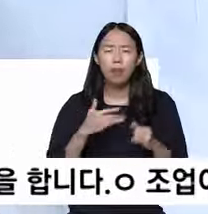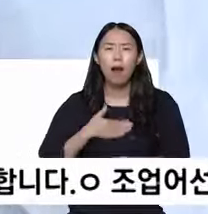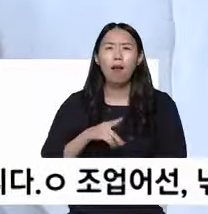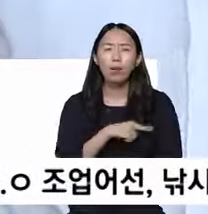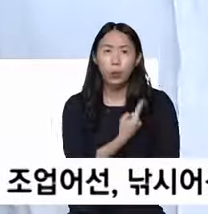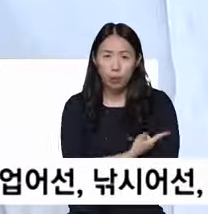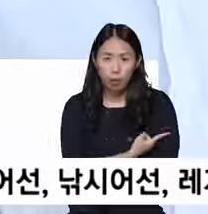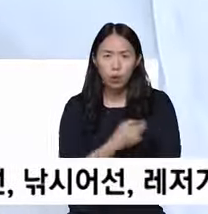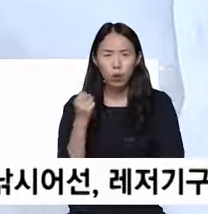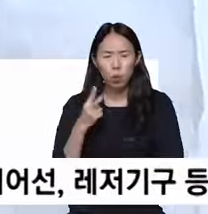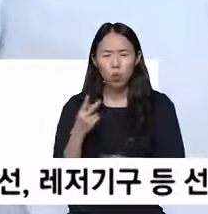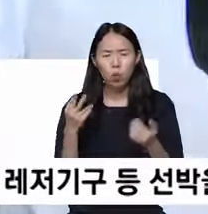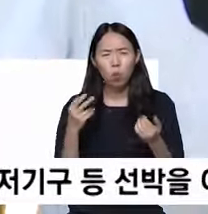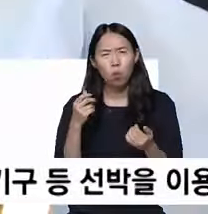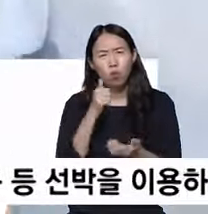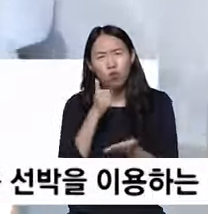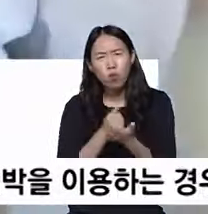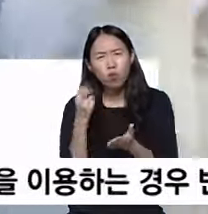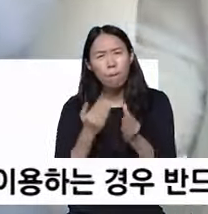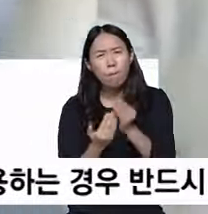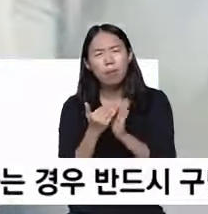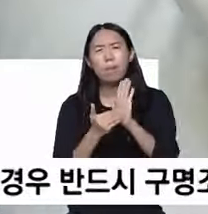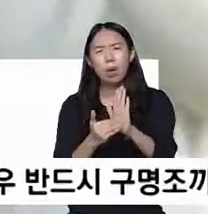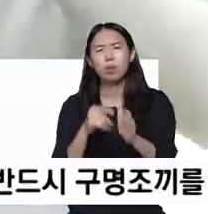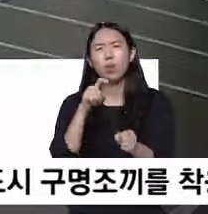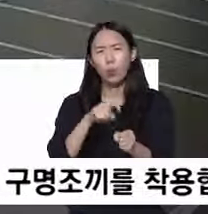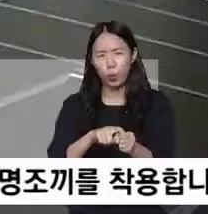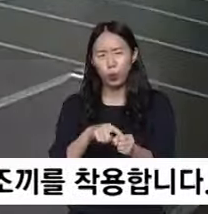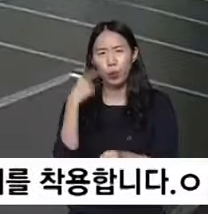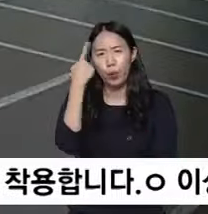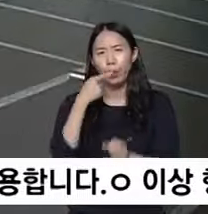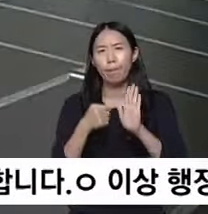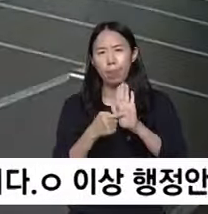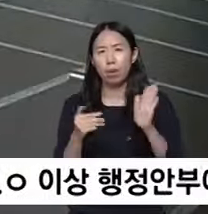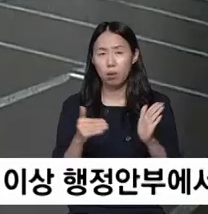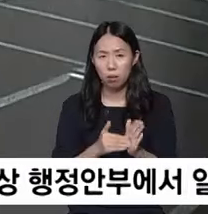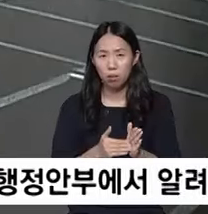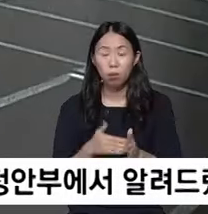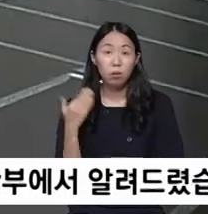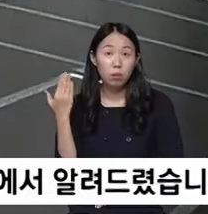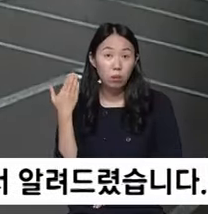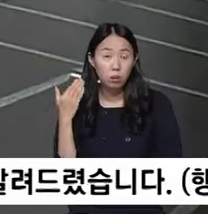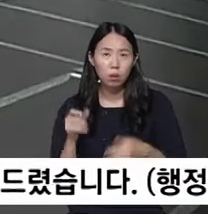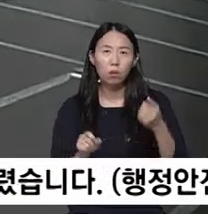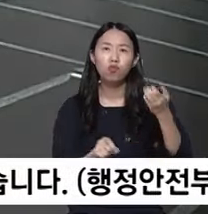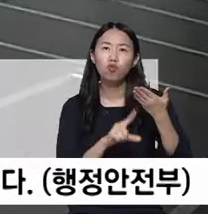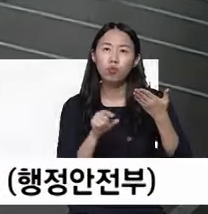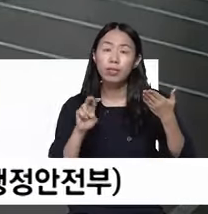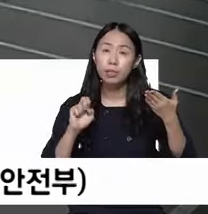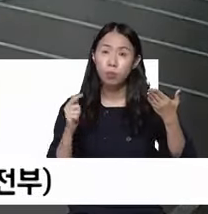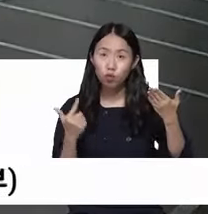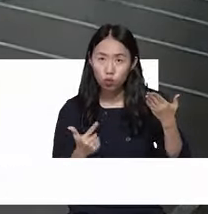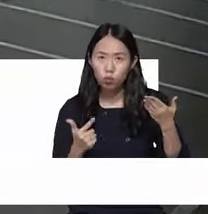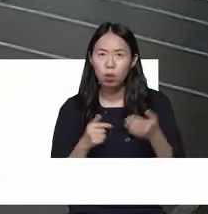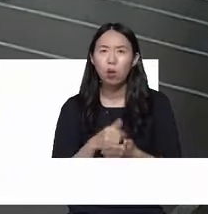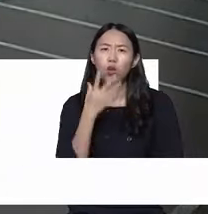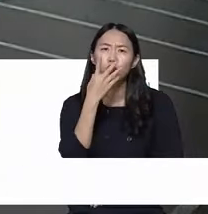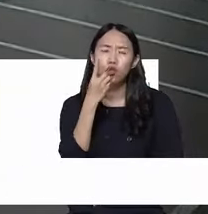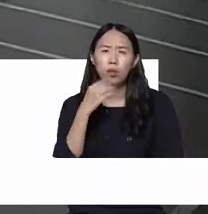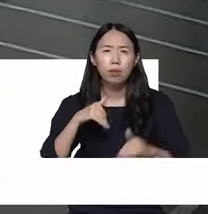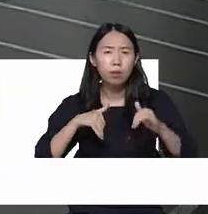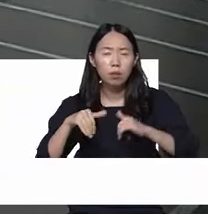있다고 판단하여 공개하기로 결정하였습니다. 박대성은 지난 26일 새벽 순천시 조례동의